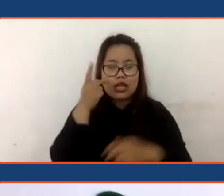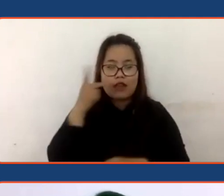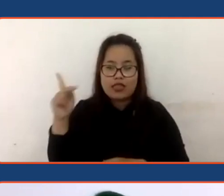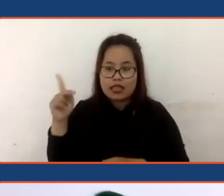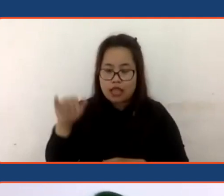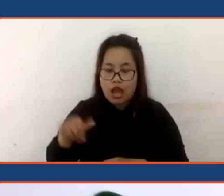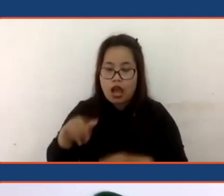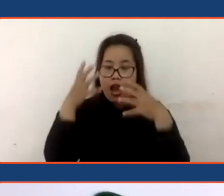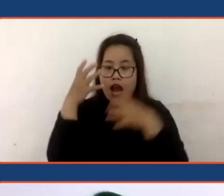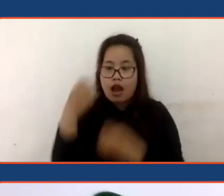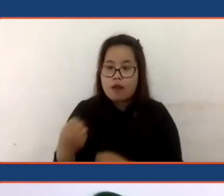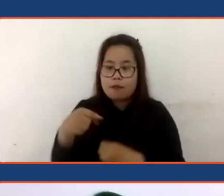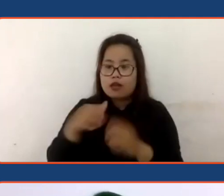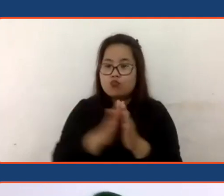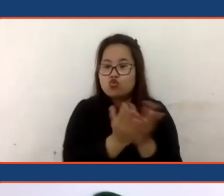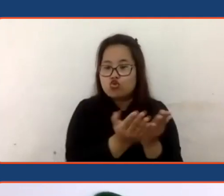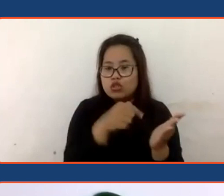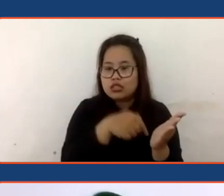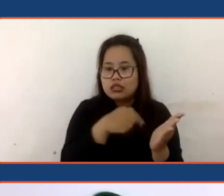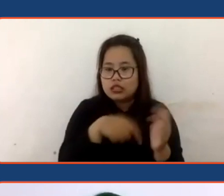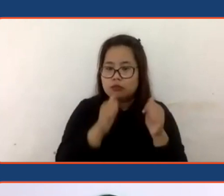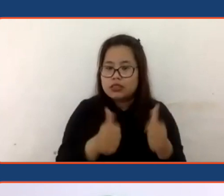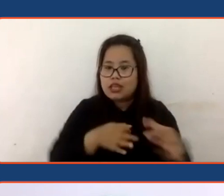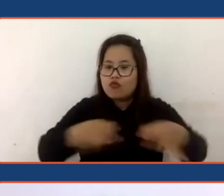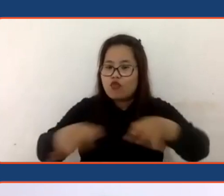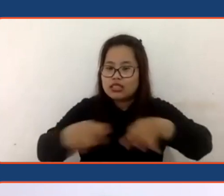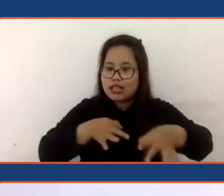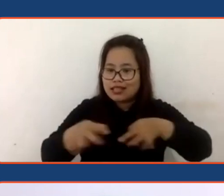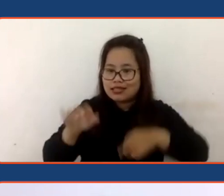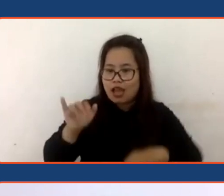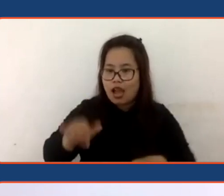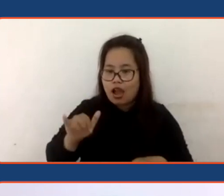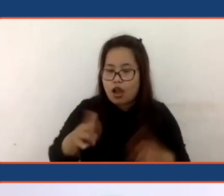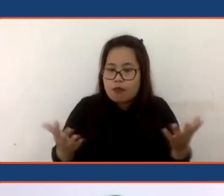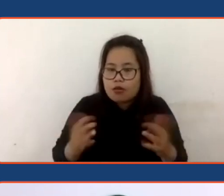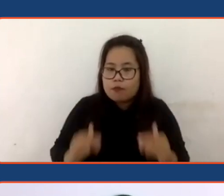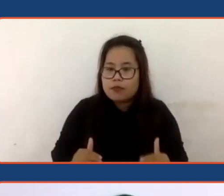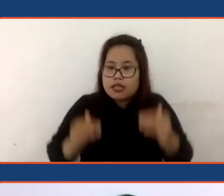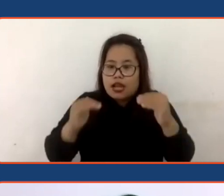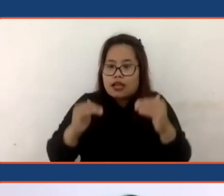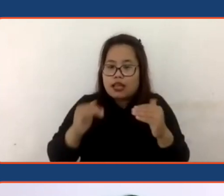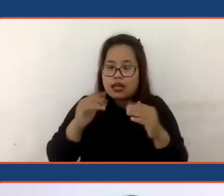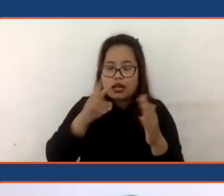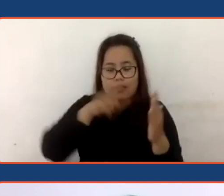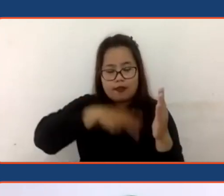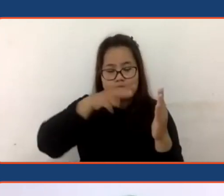buku ini dapat memfasilitasi untuk peningkatan literasi dan kreativiti